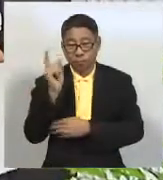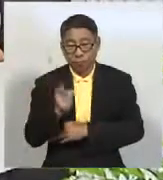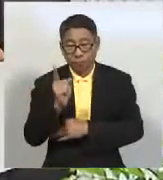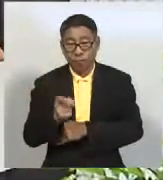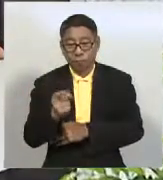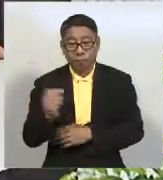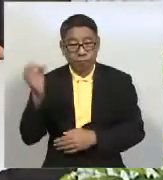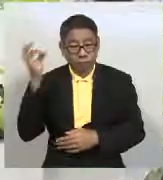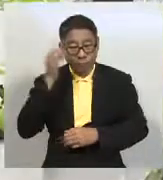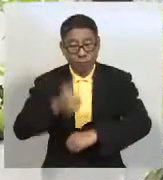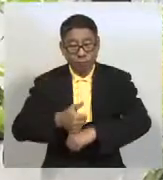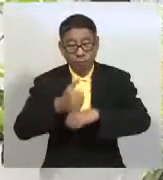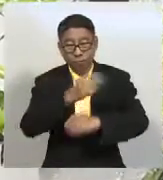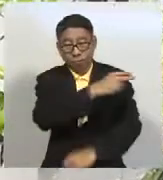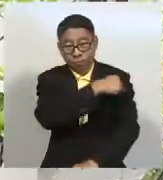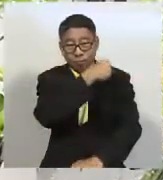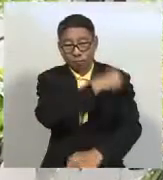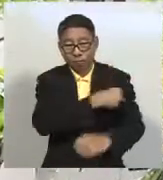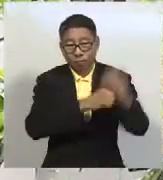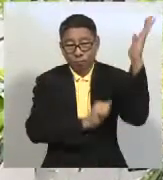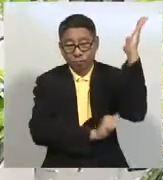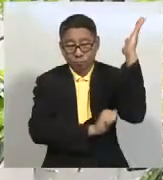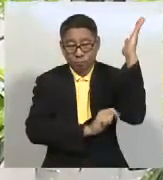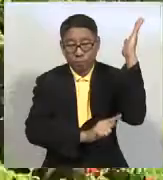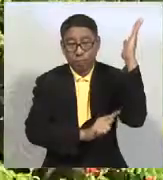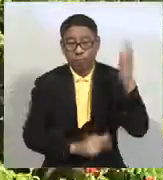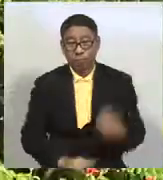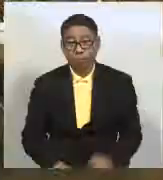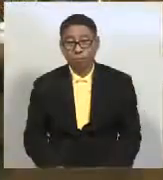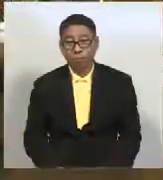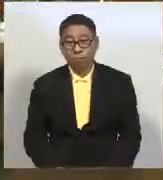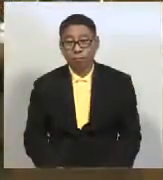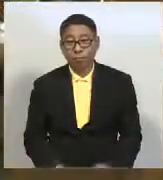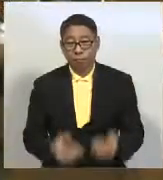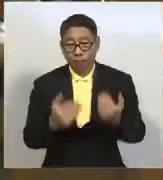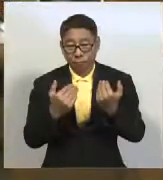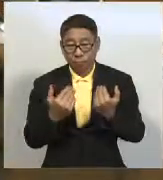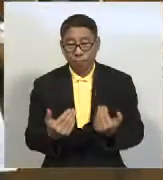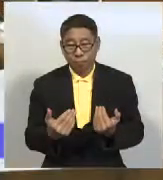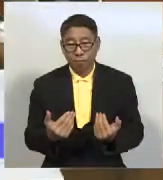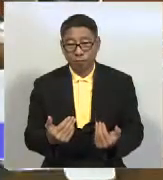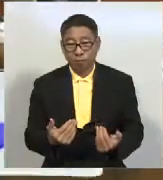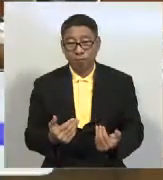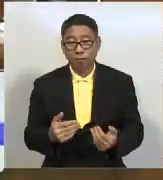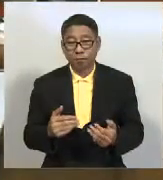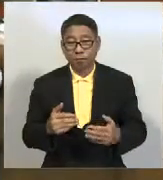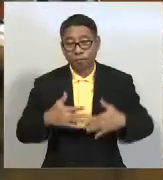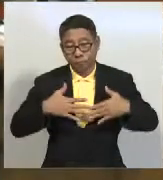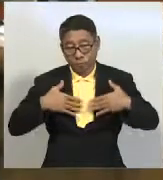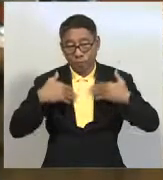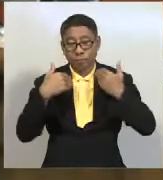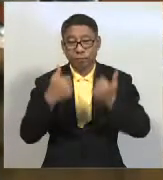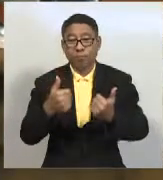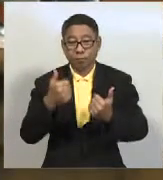คะฟังเสียงผู้อำนวยการโรงพยาบาลยะลากันหน่อยค่ะ คิดว่าตอนนี้เนี่ยอาการท่านปลอดภัยนะ